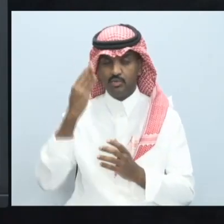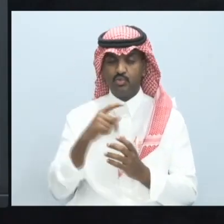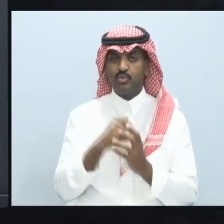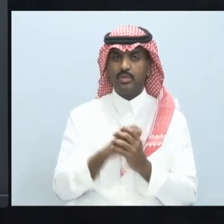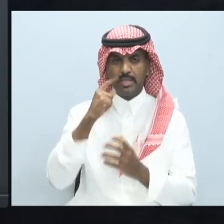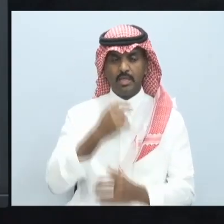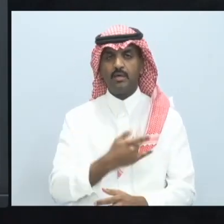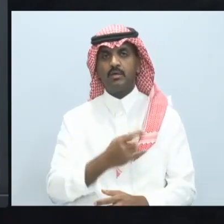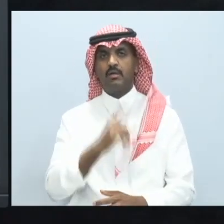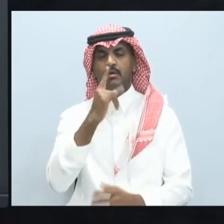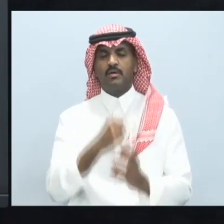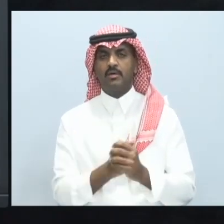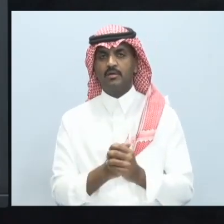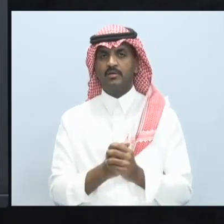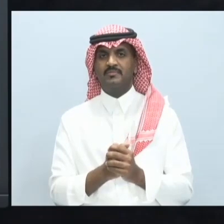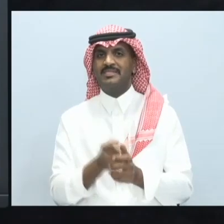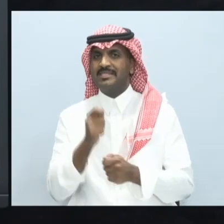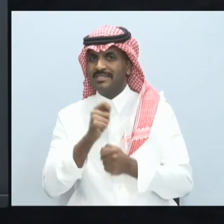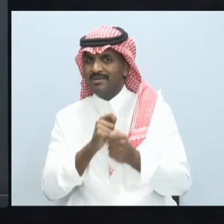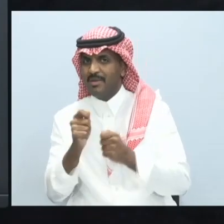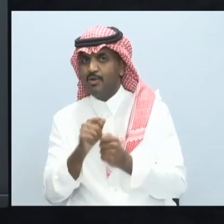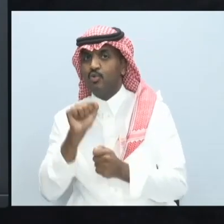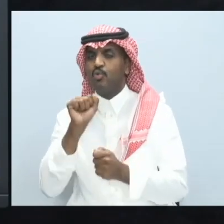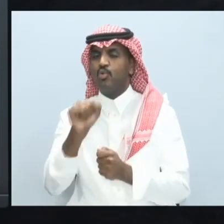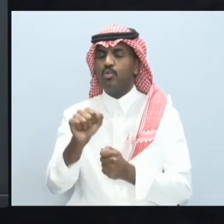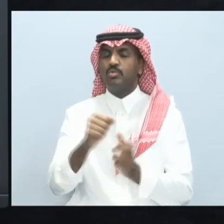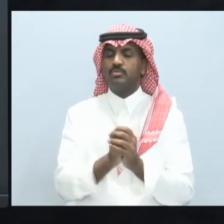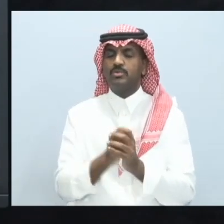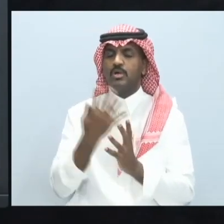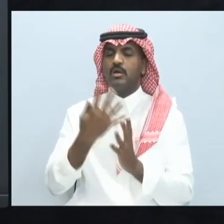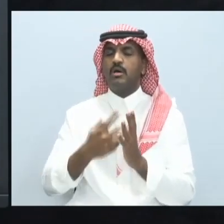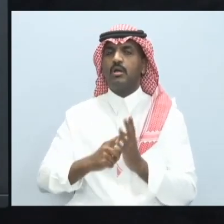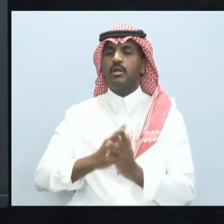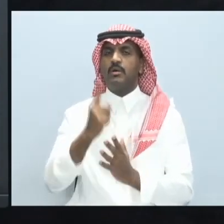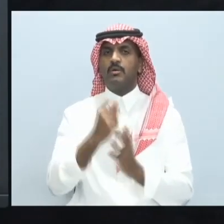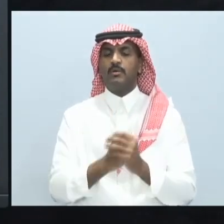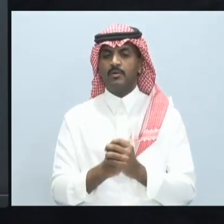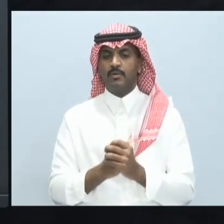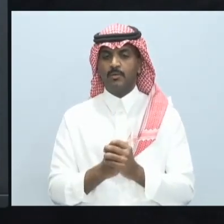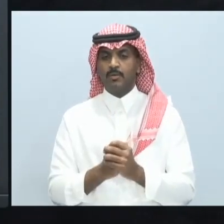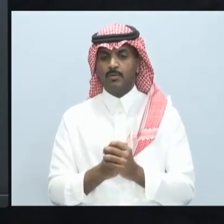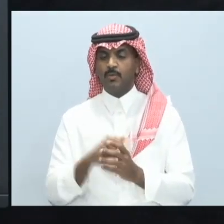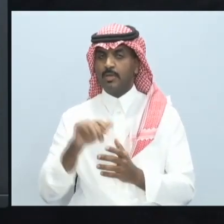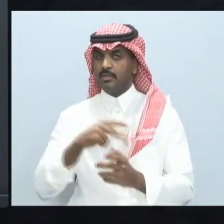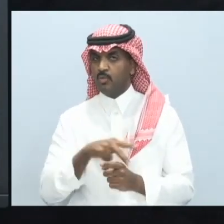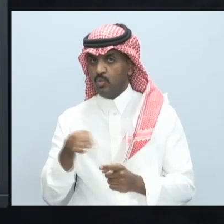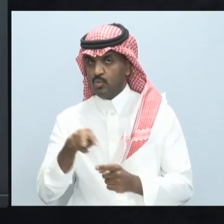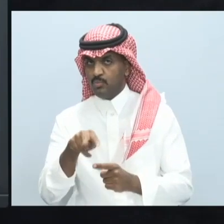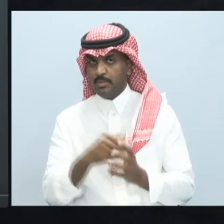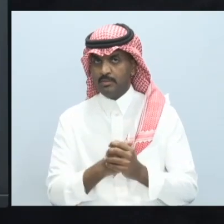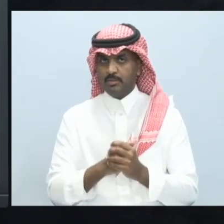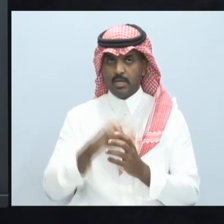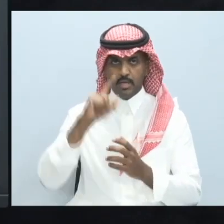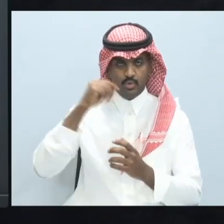يتقي الله جل وعلا في استعمال هذه الحقوق التي شرعها الله تعالى وان ياتي كل من الزوجين